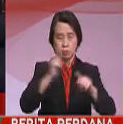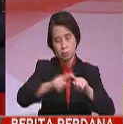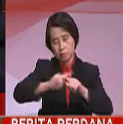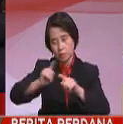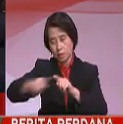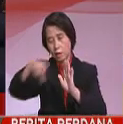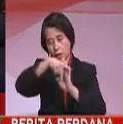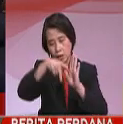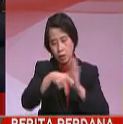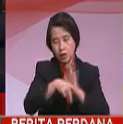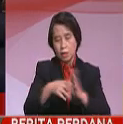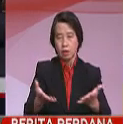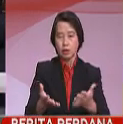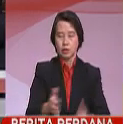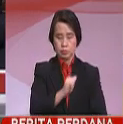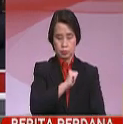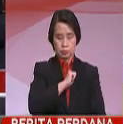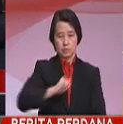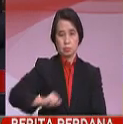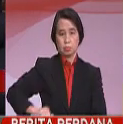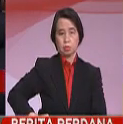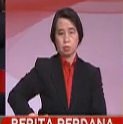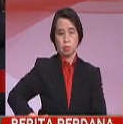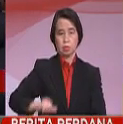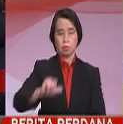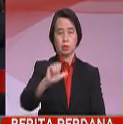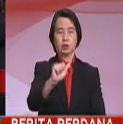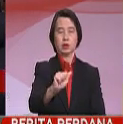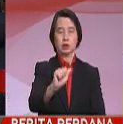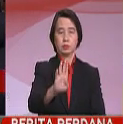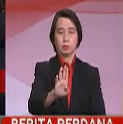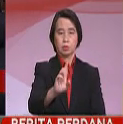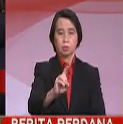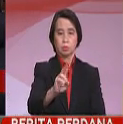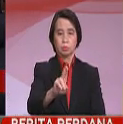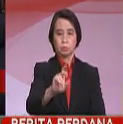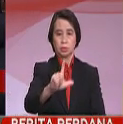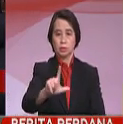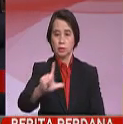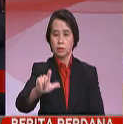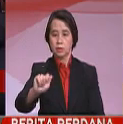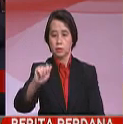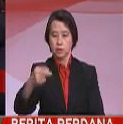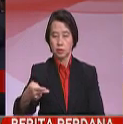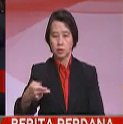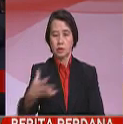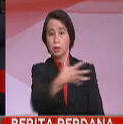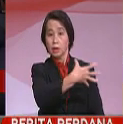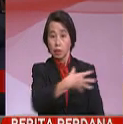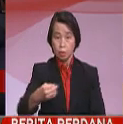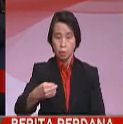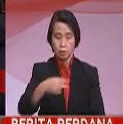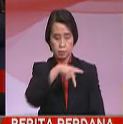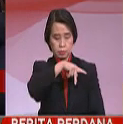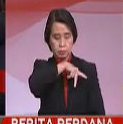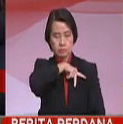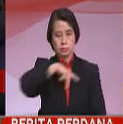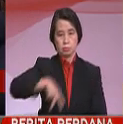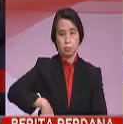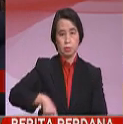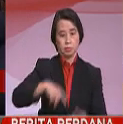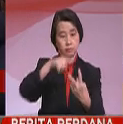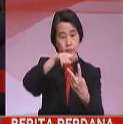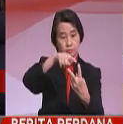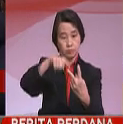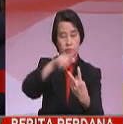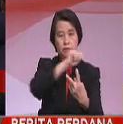dan larangan yang di-Pertuan Agong, Al-Sultan Abdullah Riayatuddin Al-Mustafa Billah Shah dan Raja Permaisuri Agong Tunku Azizah